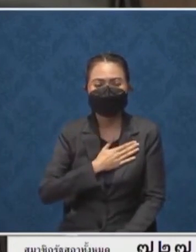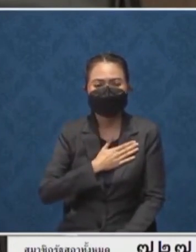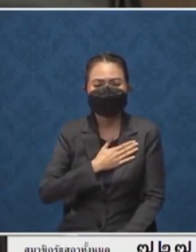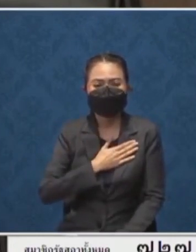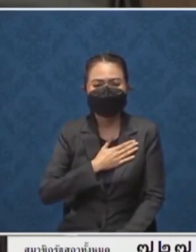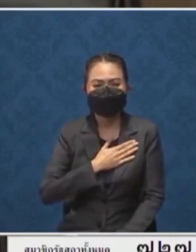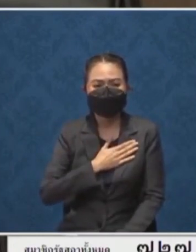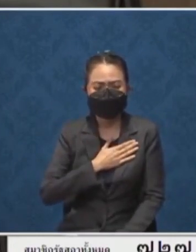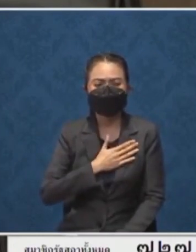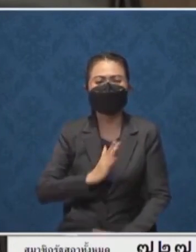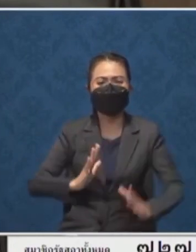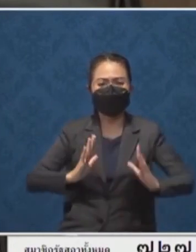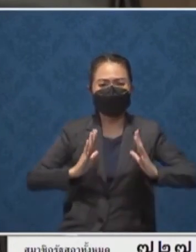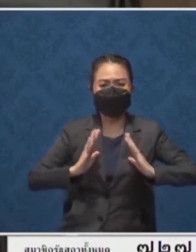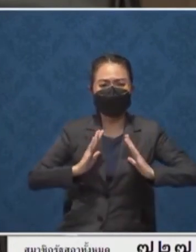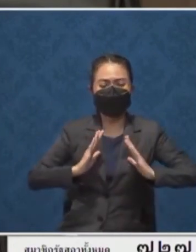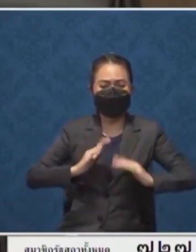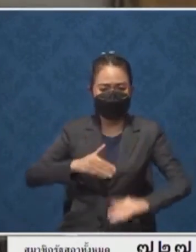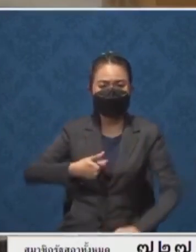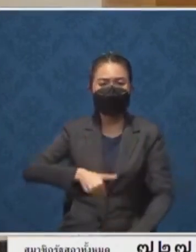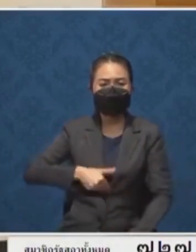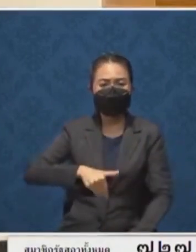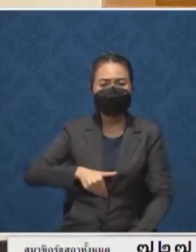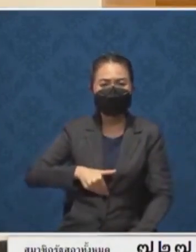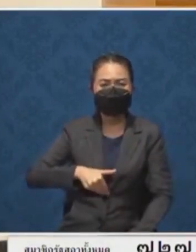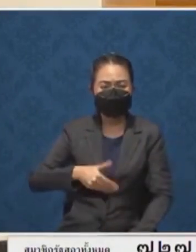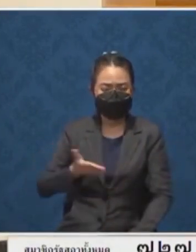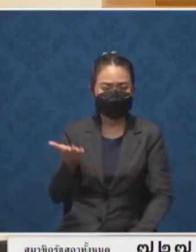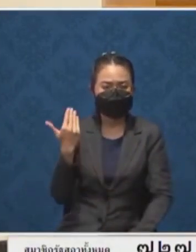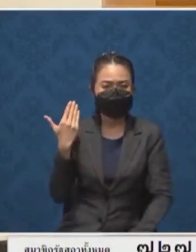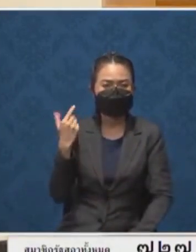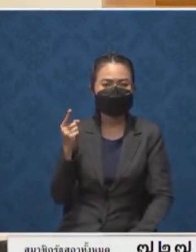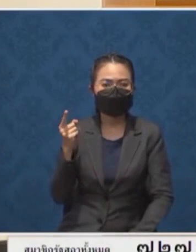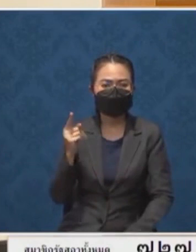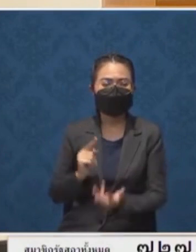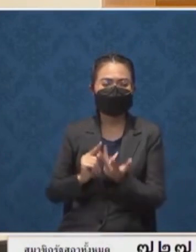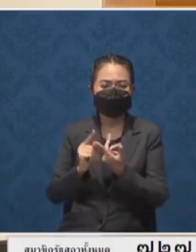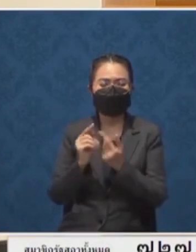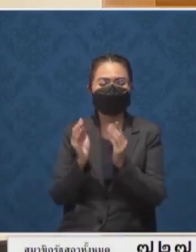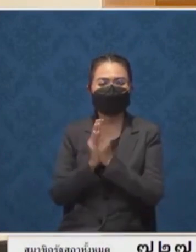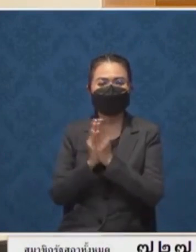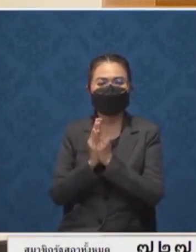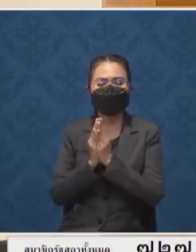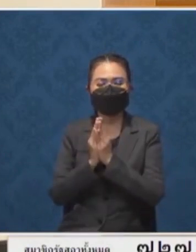พักการประชุมไปเข้าห้องน้ำหน่อยนั่นก็ติดระหว่างนับกันนับ